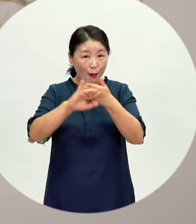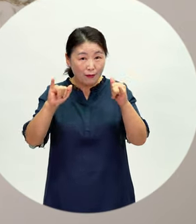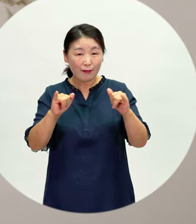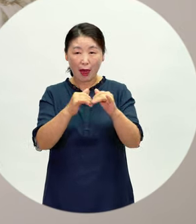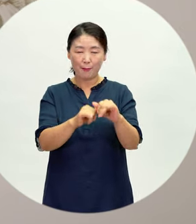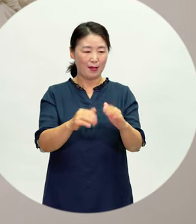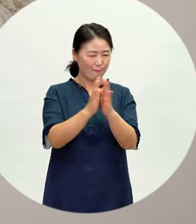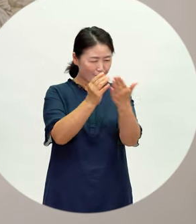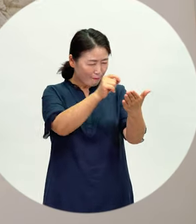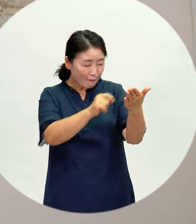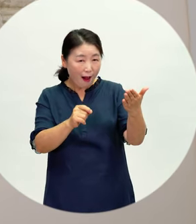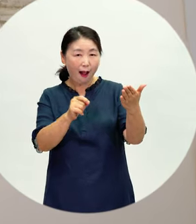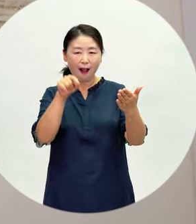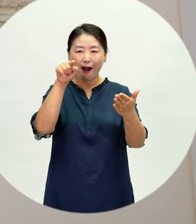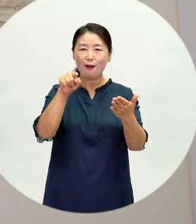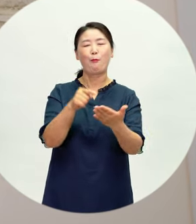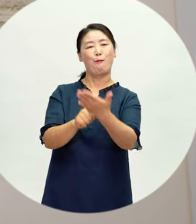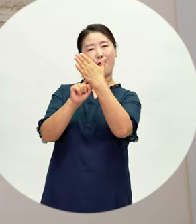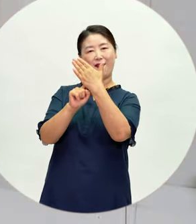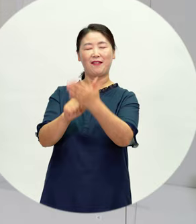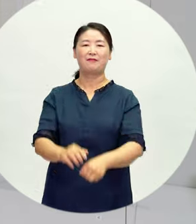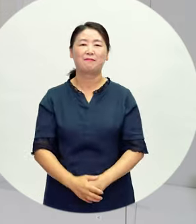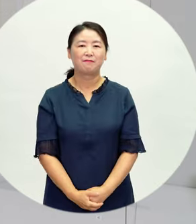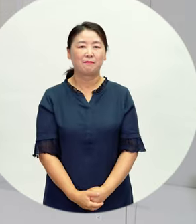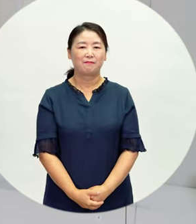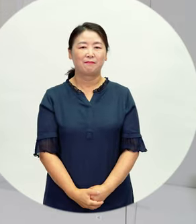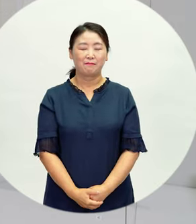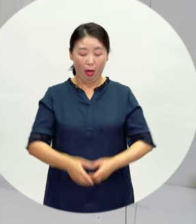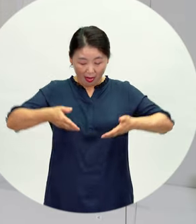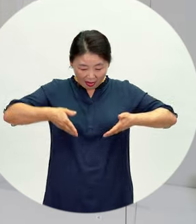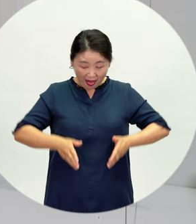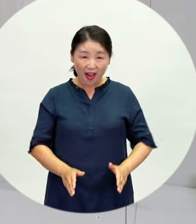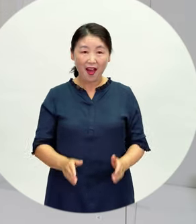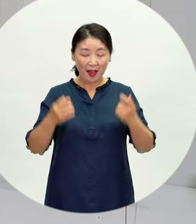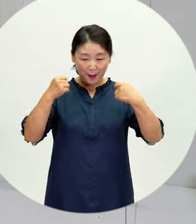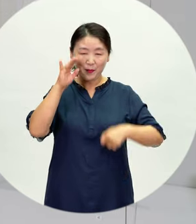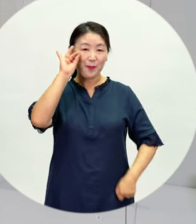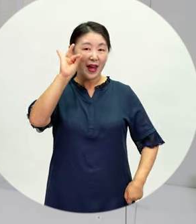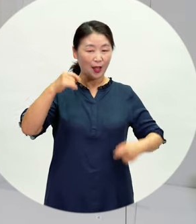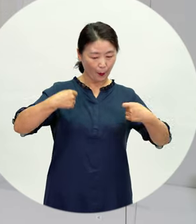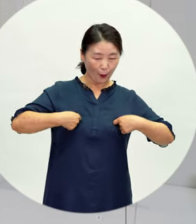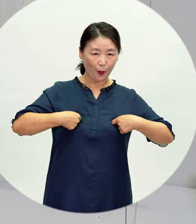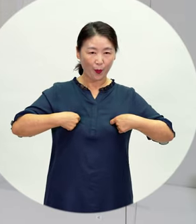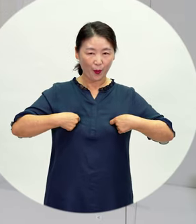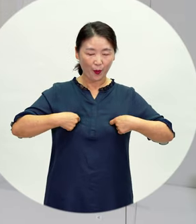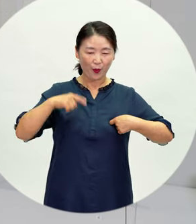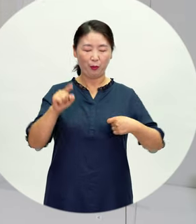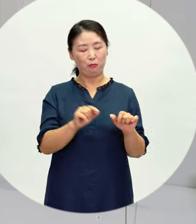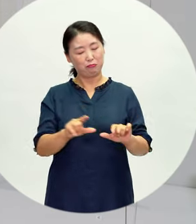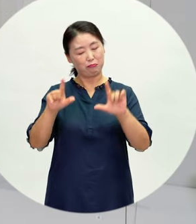저술한 기행문에서 덜어 그런 표현이 발견되기 때문인데요. 태어나면서 입었던 백의 옷부터 나이가 들고